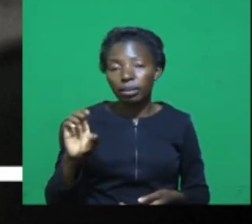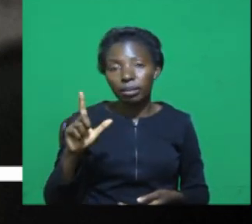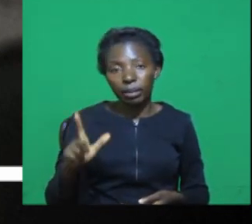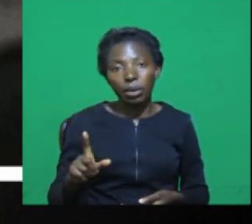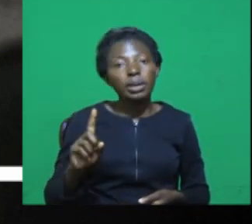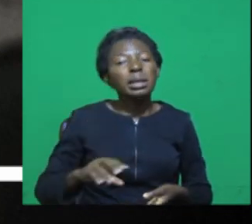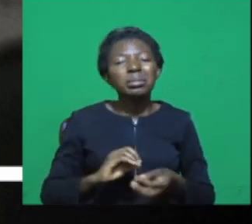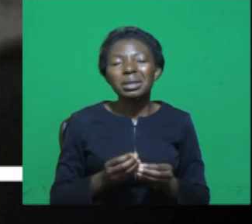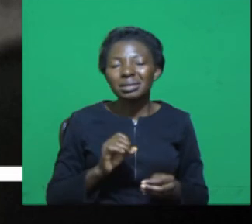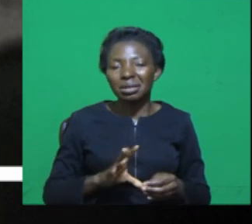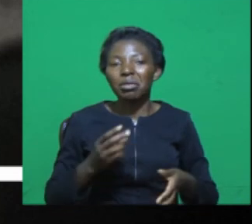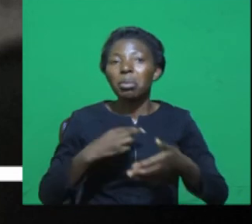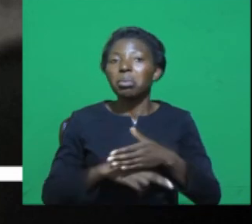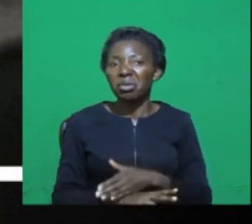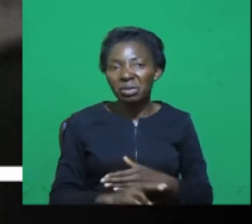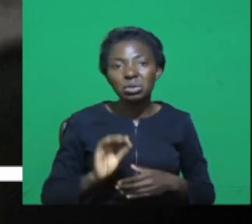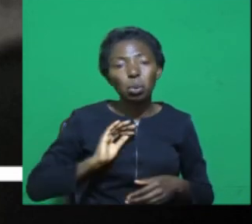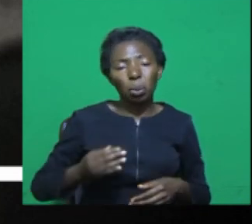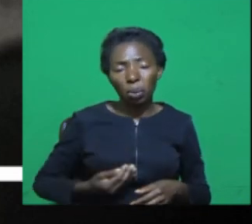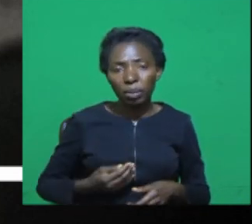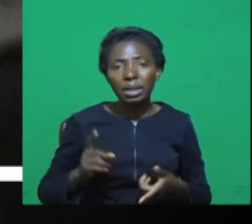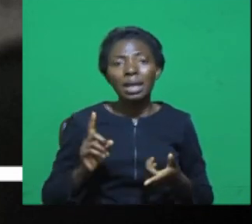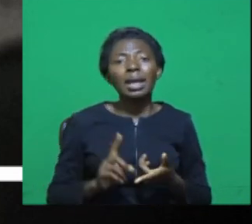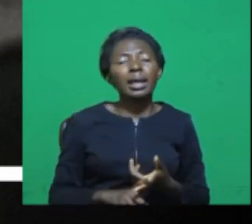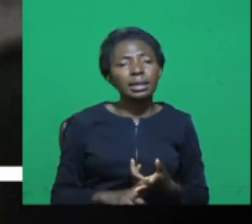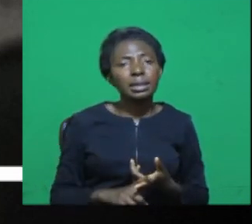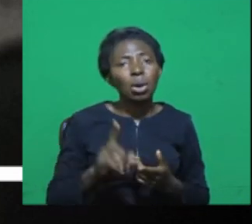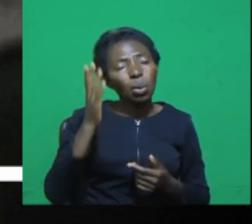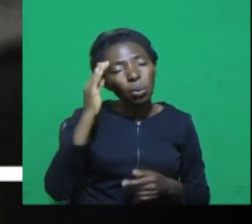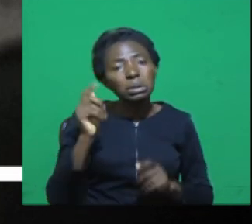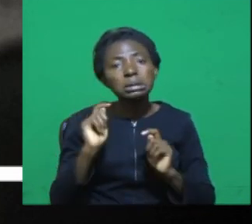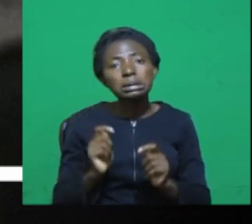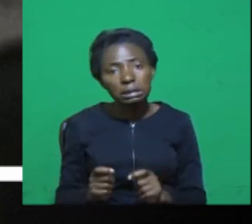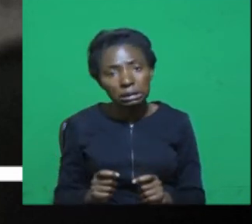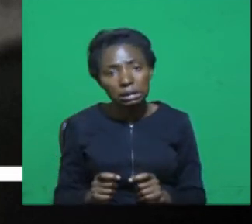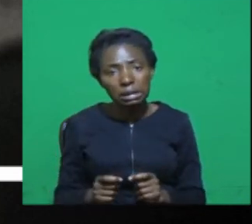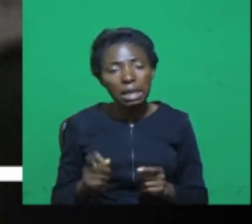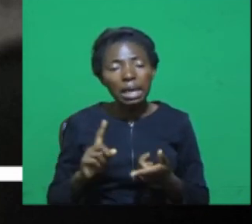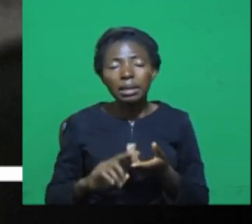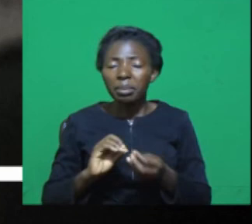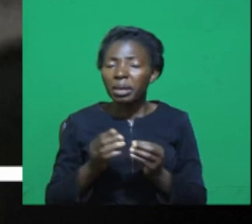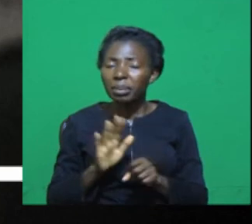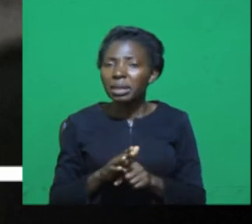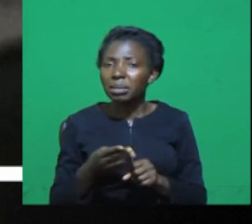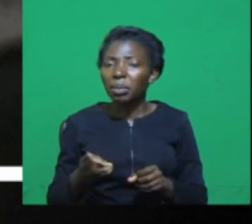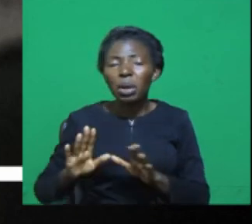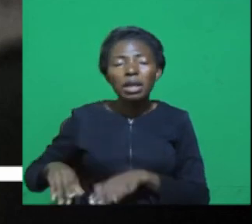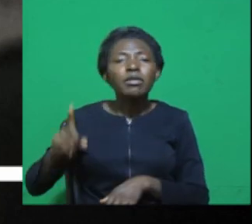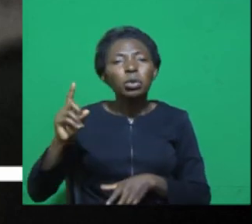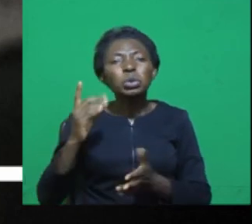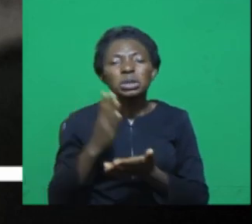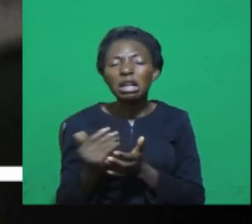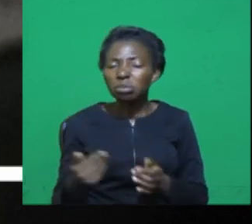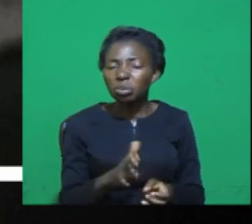unozviidza muprofitakadzi, uye unodzidzisa nokutsautsa varanda vangu kuti vaite